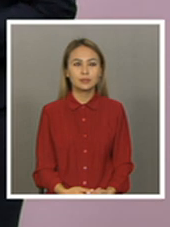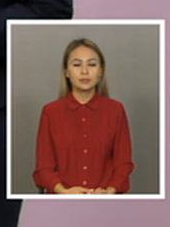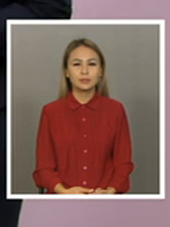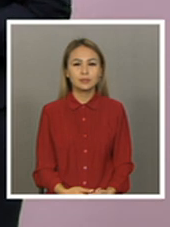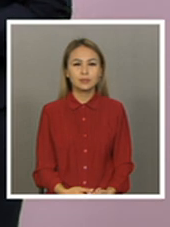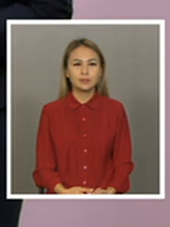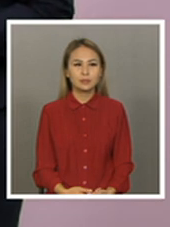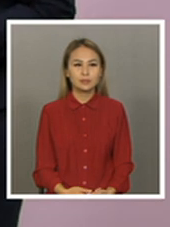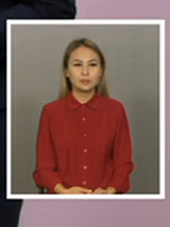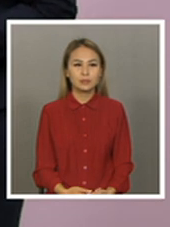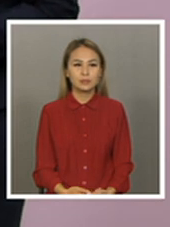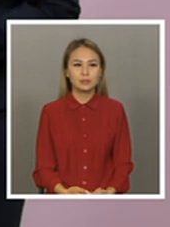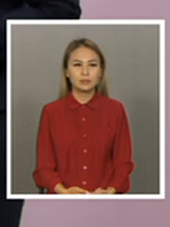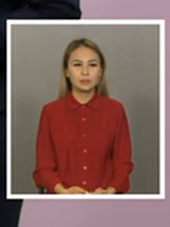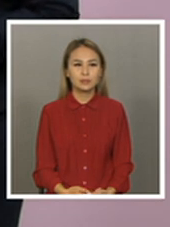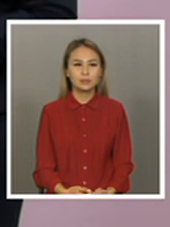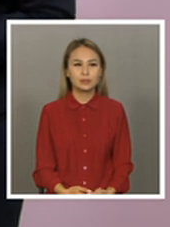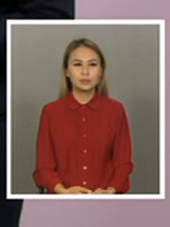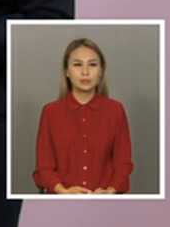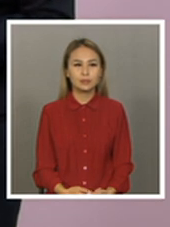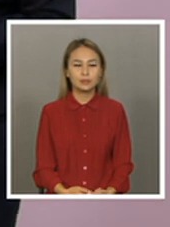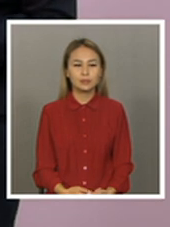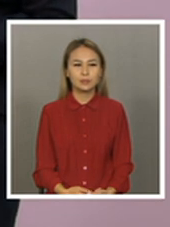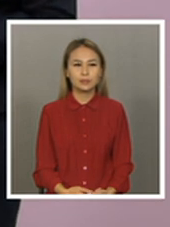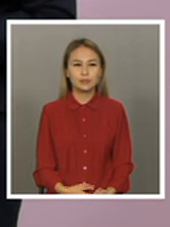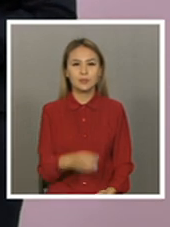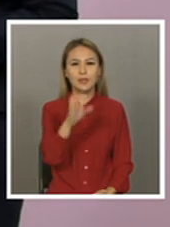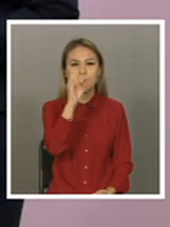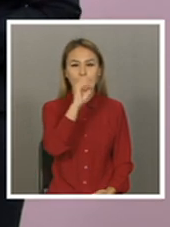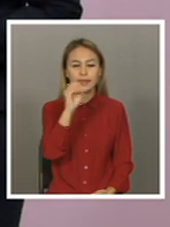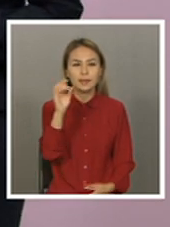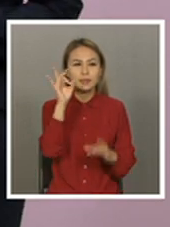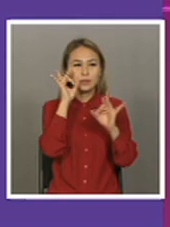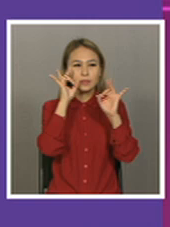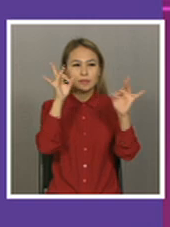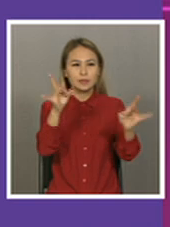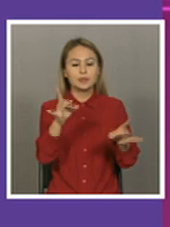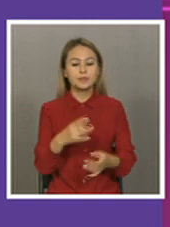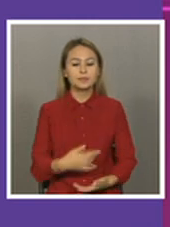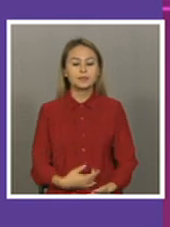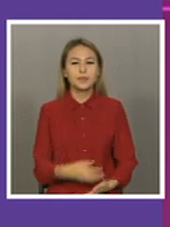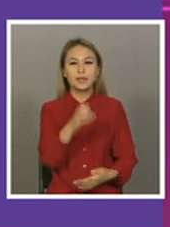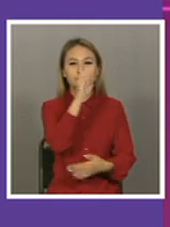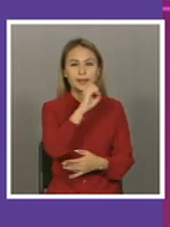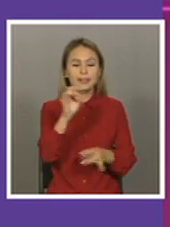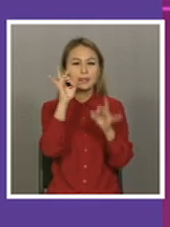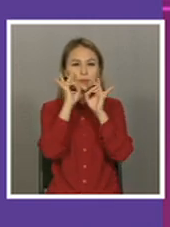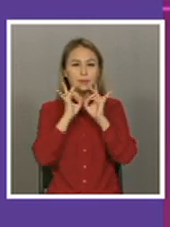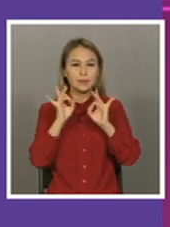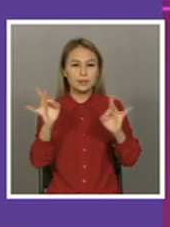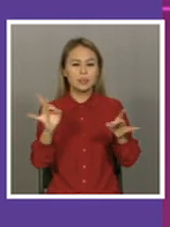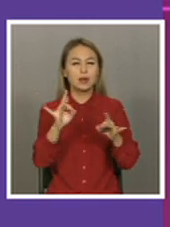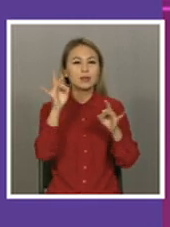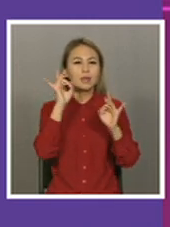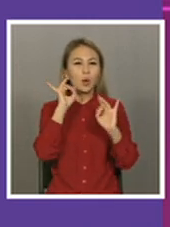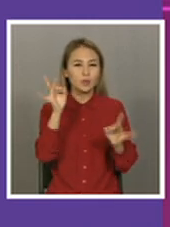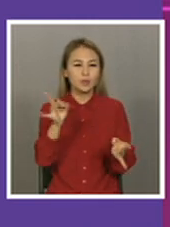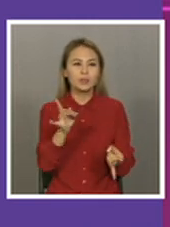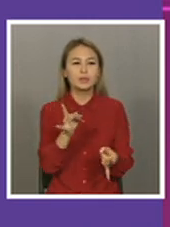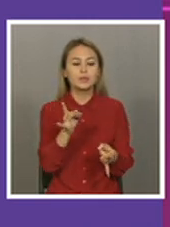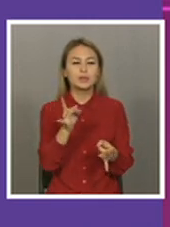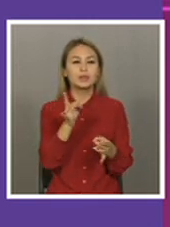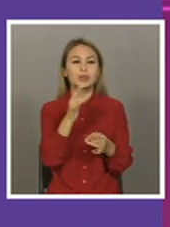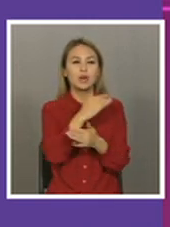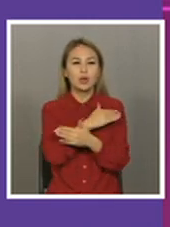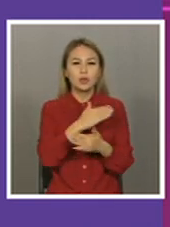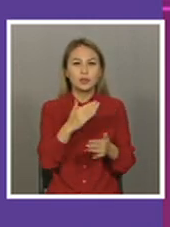Дұрыс айтасыңдар, балалар. Бұл е дыбысы екен. Е дыбысы дауысты дыбыс.